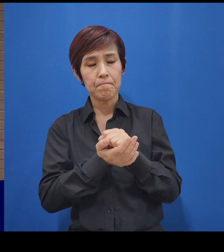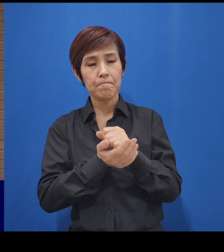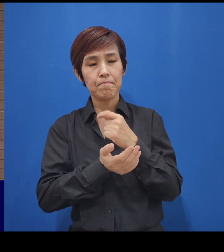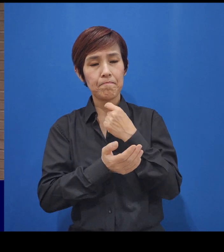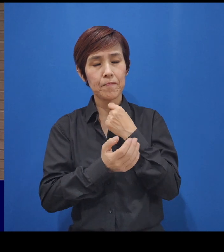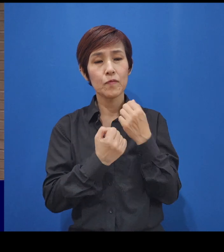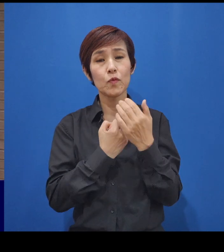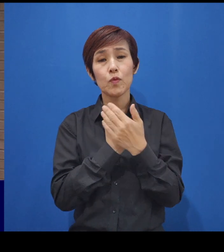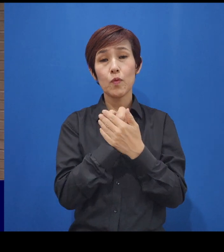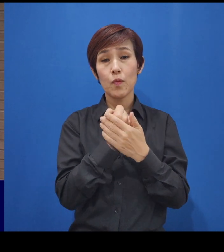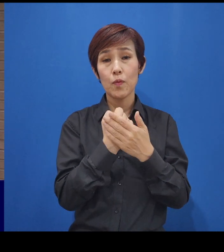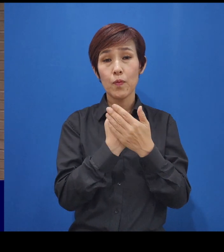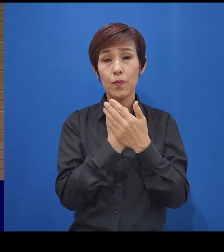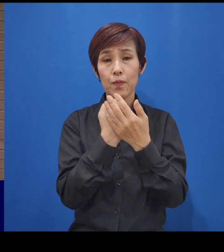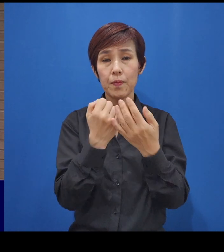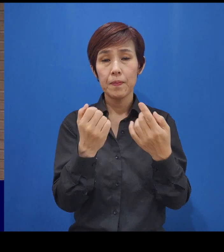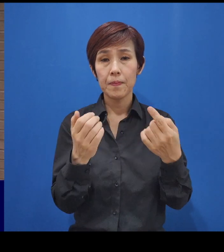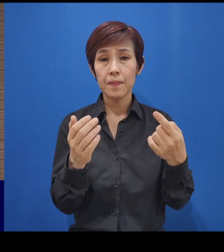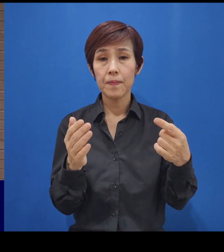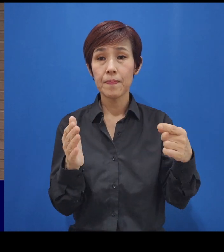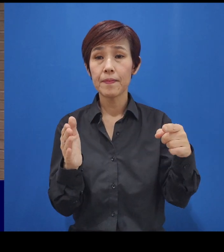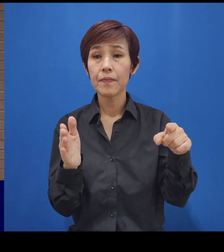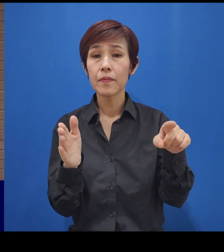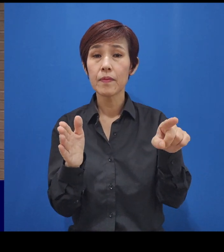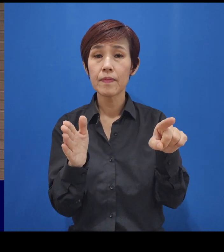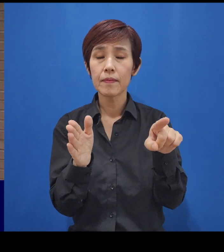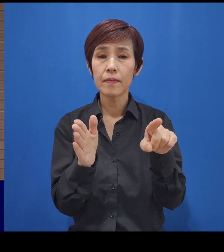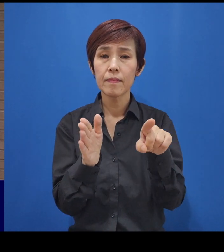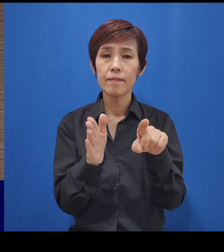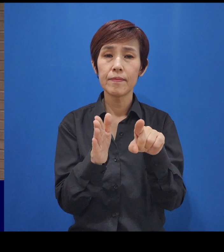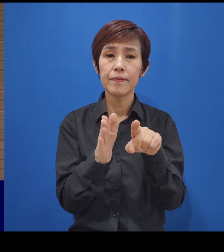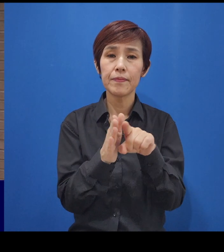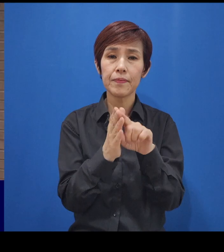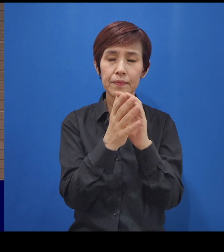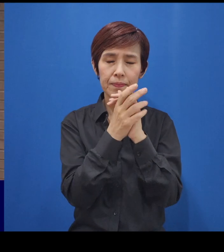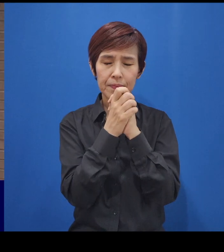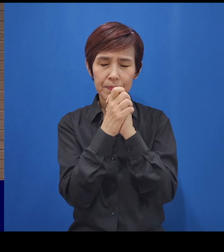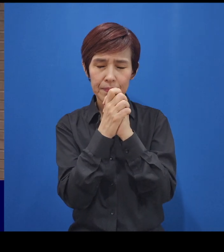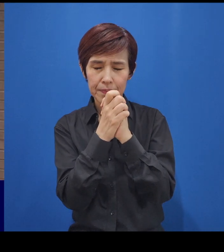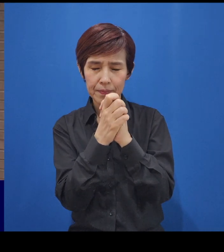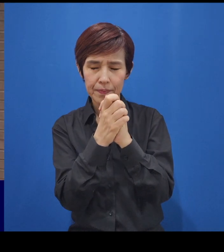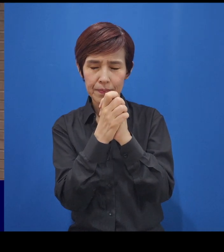오늘 받을 은총 위에